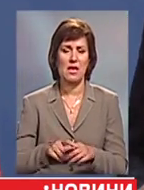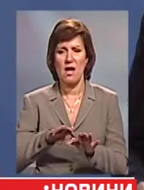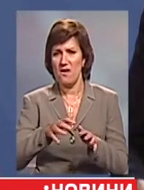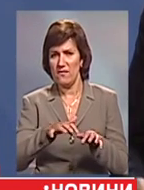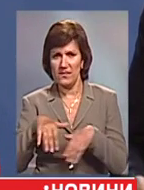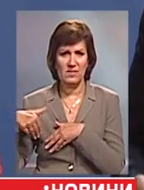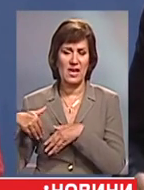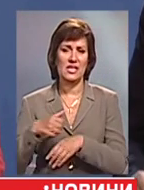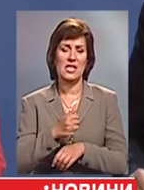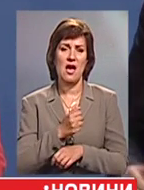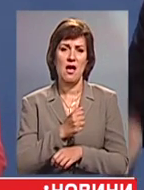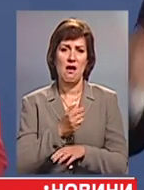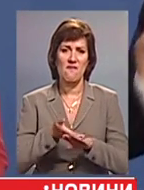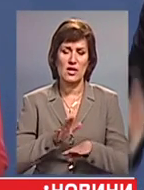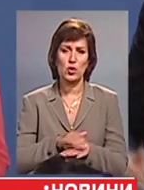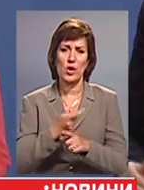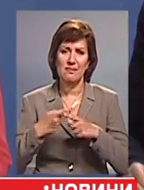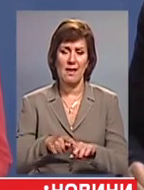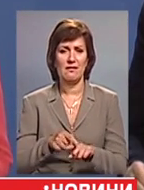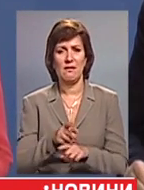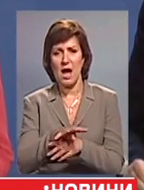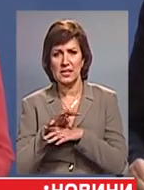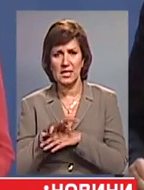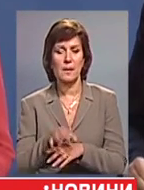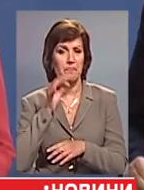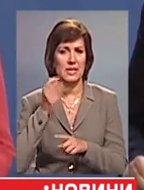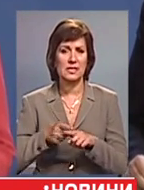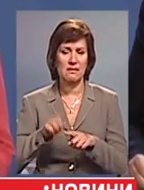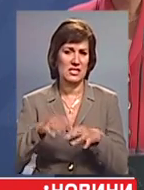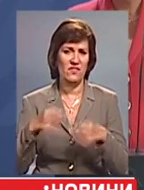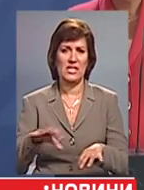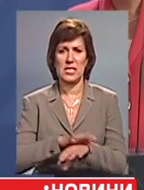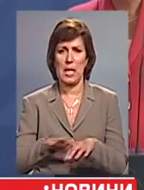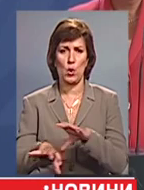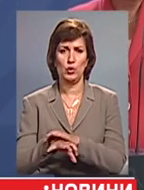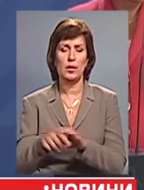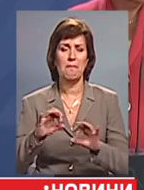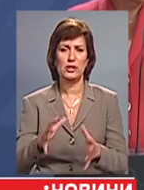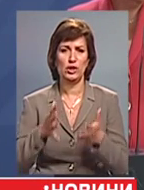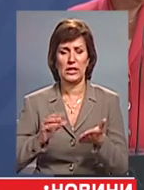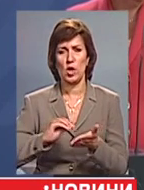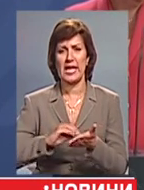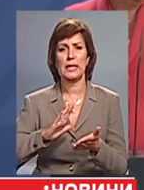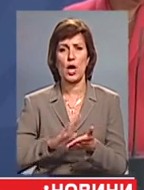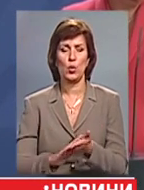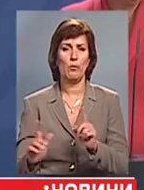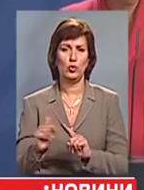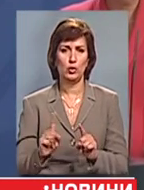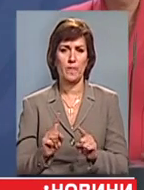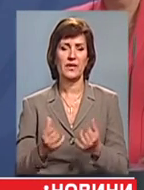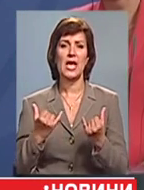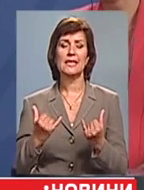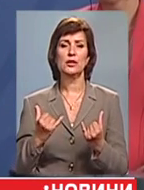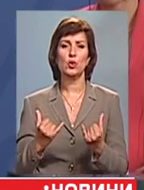відведення важкої техніки і артилерії. Мінськ – це є негайне звільнення заручників. Ми чітко декларуємо, що